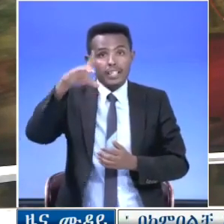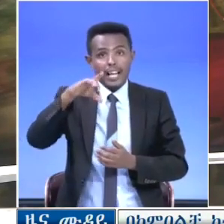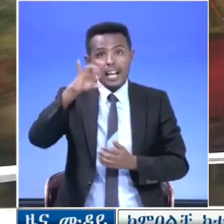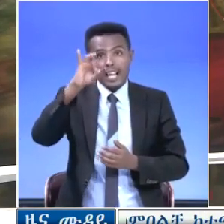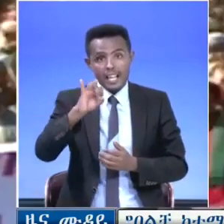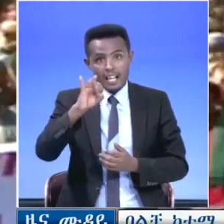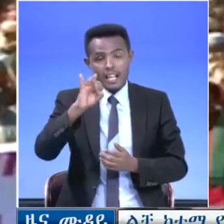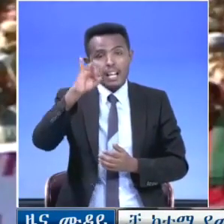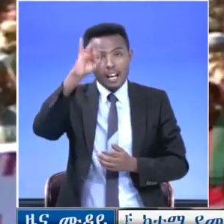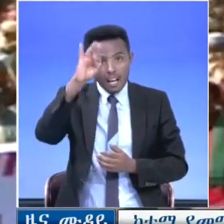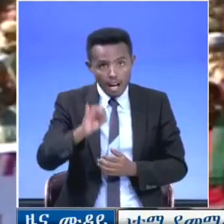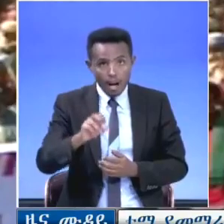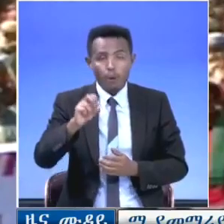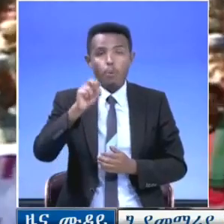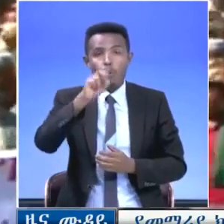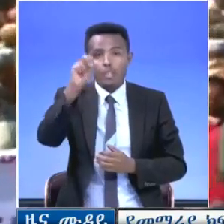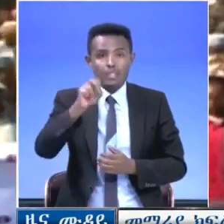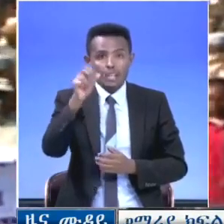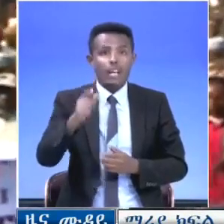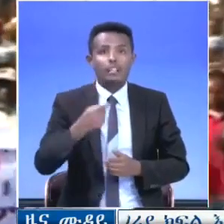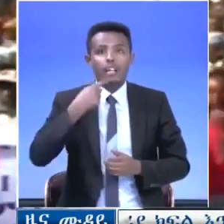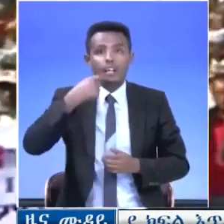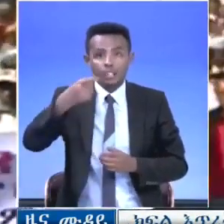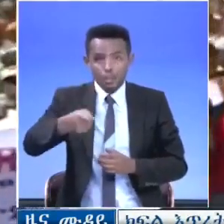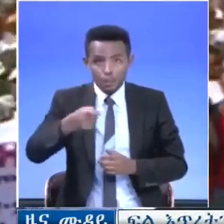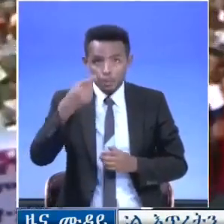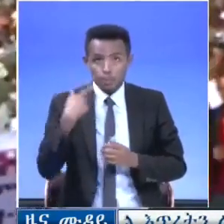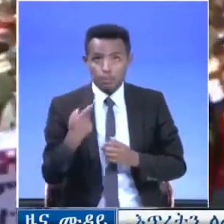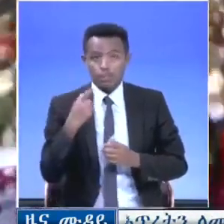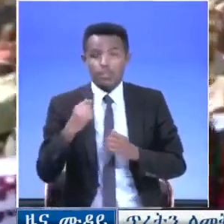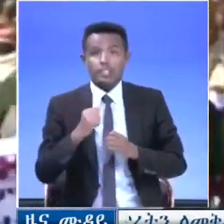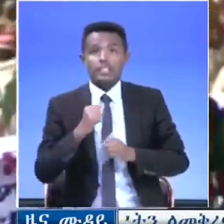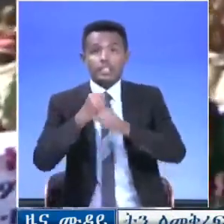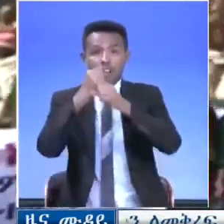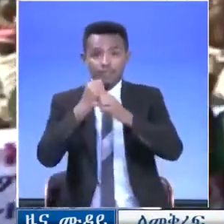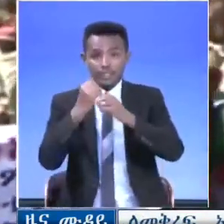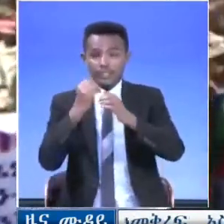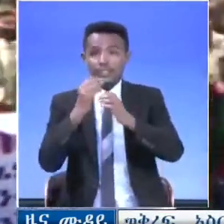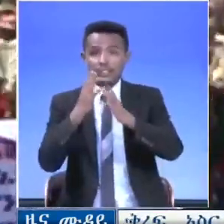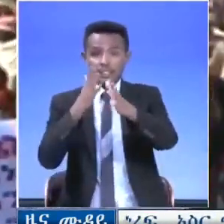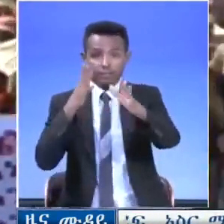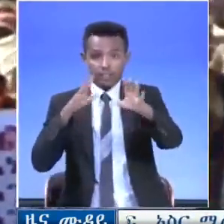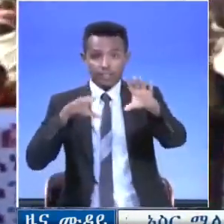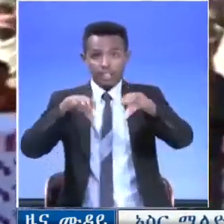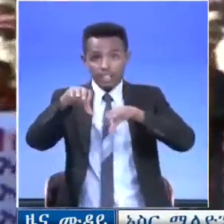ተናገሩ። የለውጥ አመራሩን የሚደግፍ የድጋፍ ሰልፍ በወረዳው ከለላ